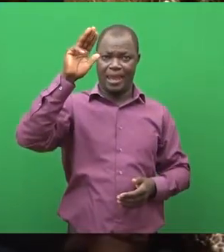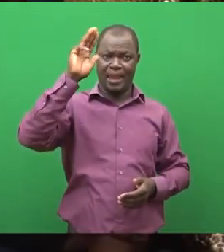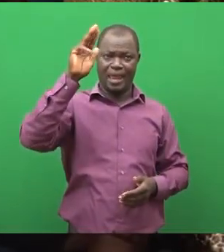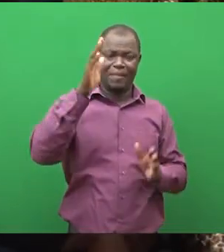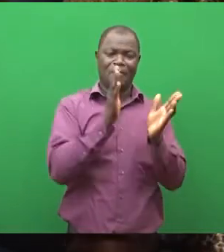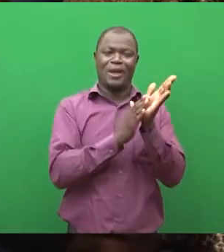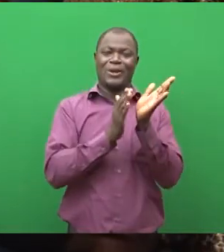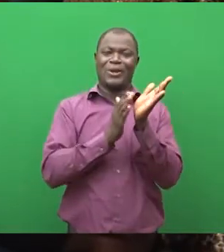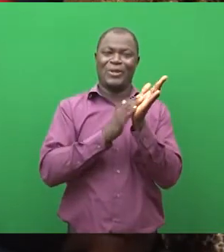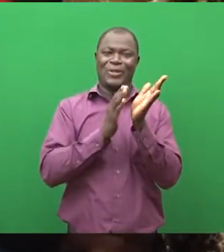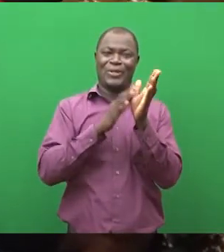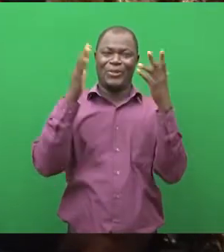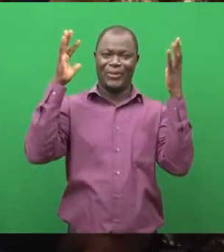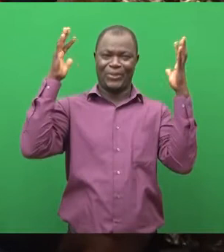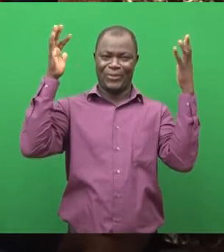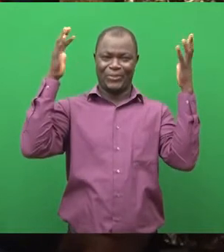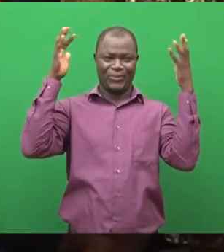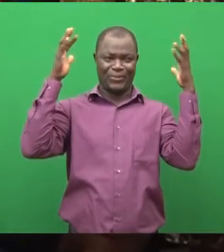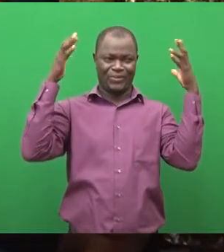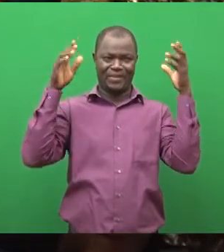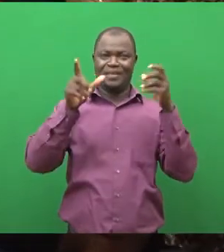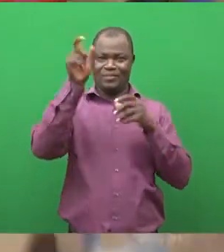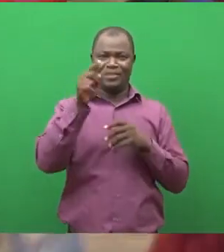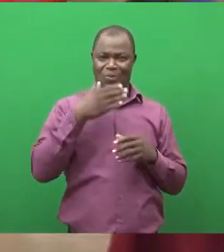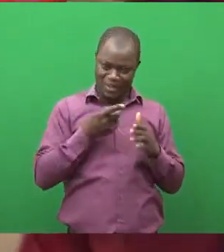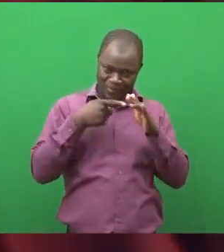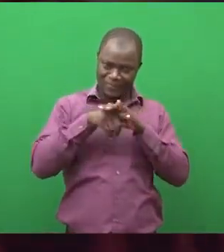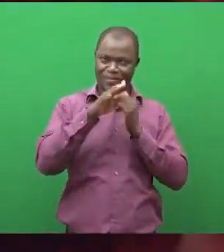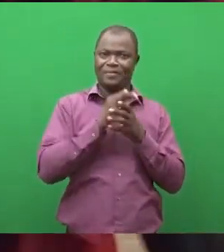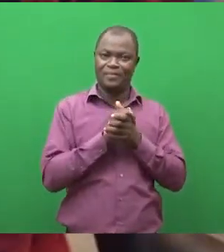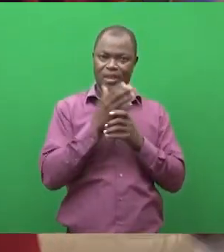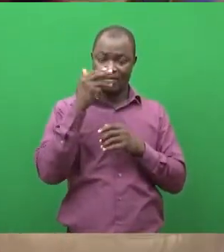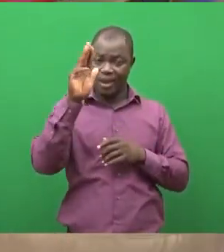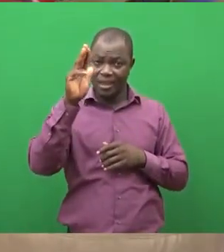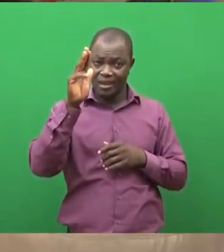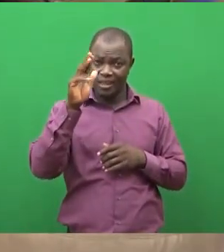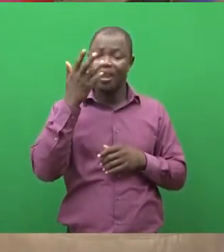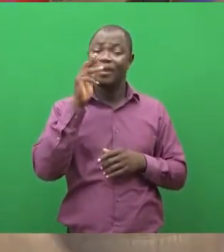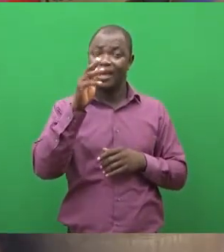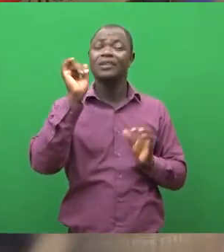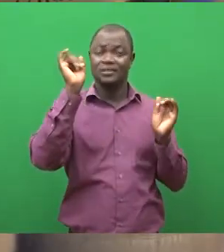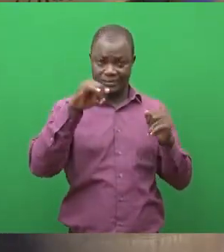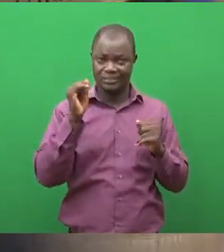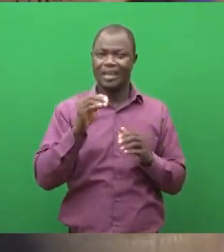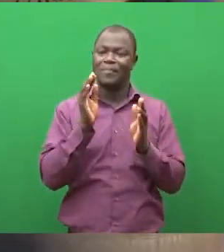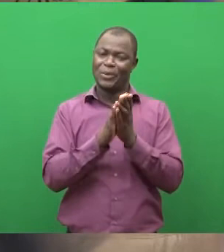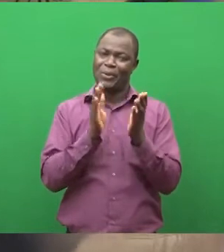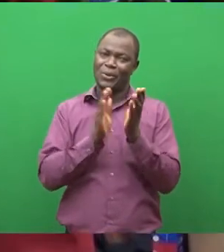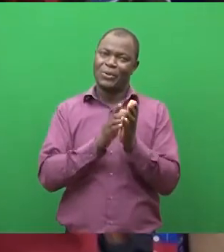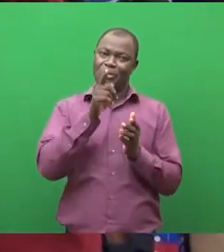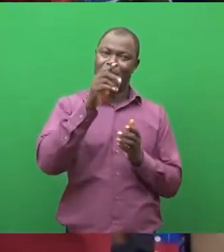Number 9, makorokoto. 9 Number 9